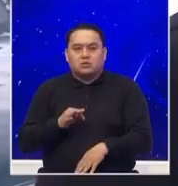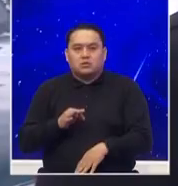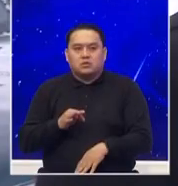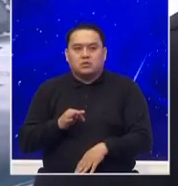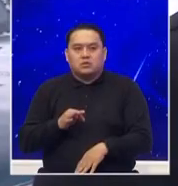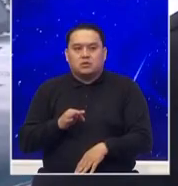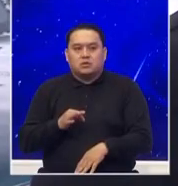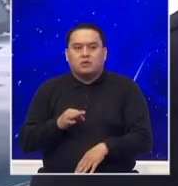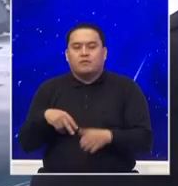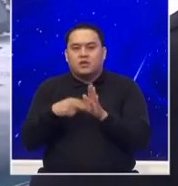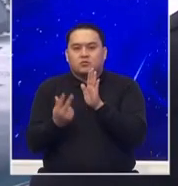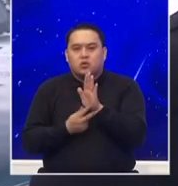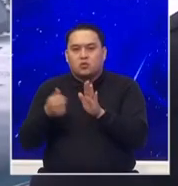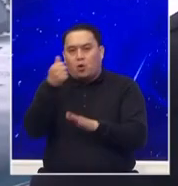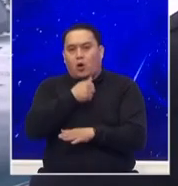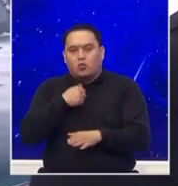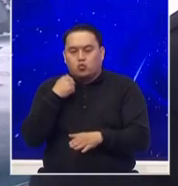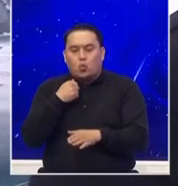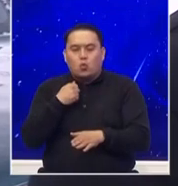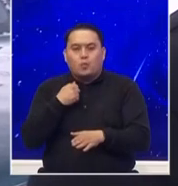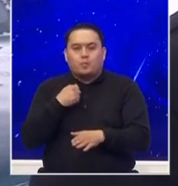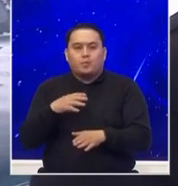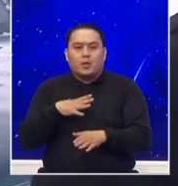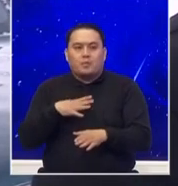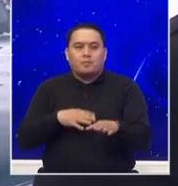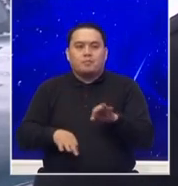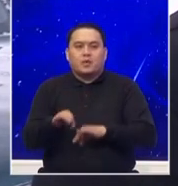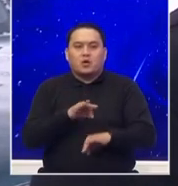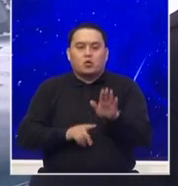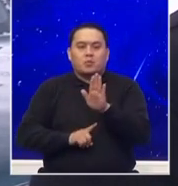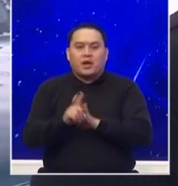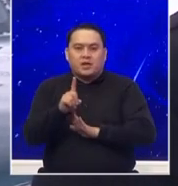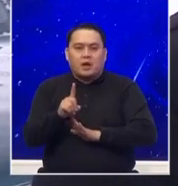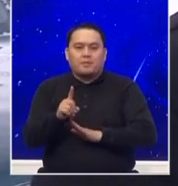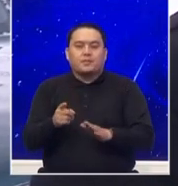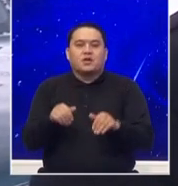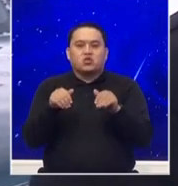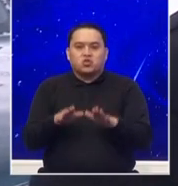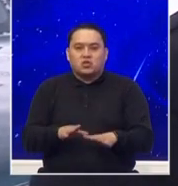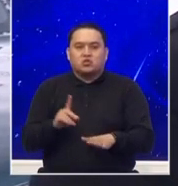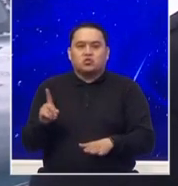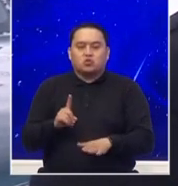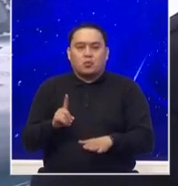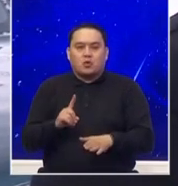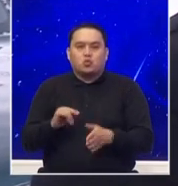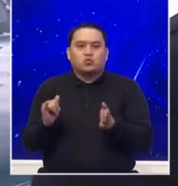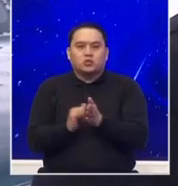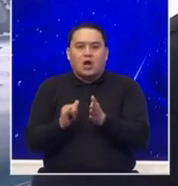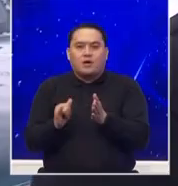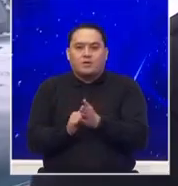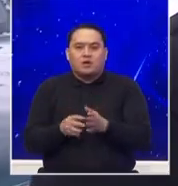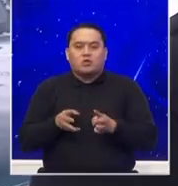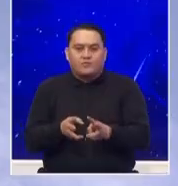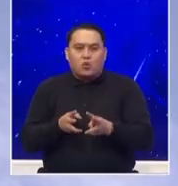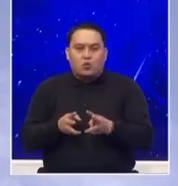Гавасовича в 2018 году в пилотном порядке было принято решение установить